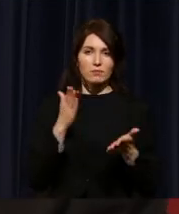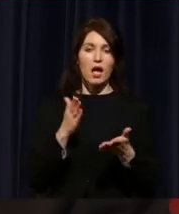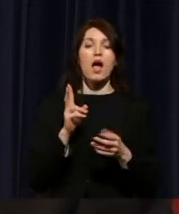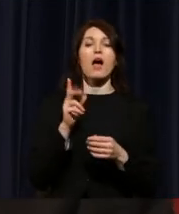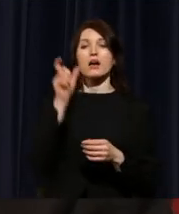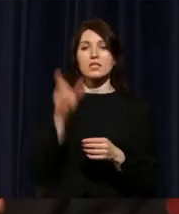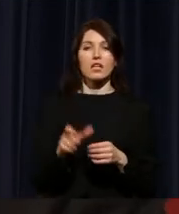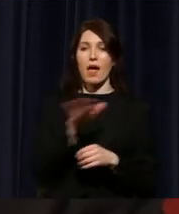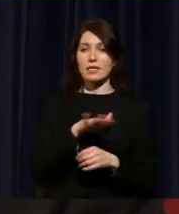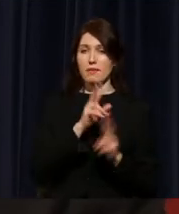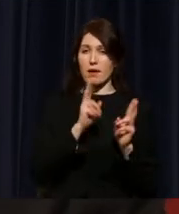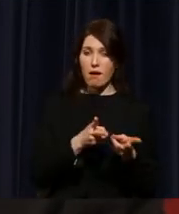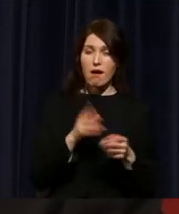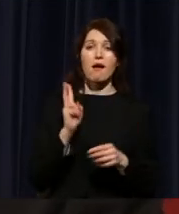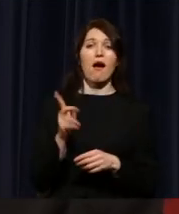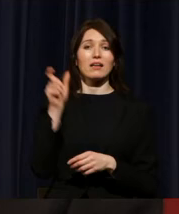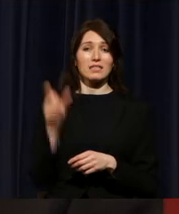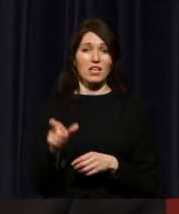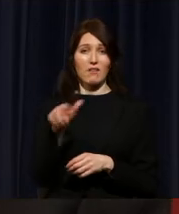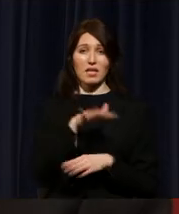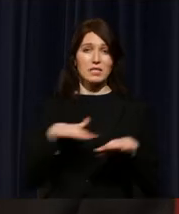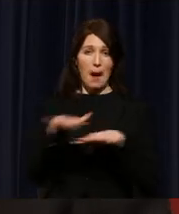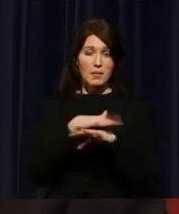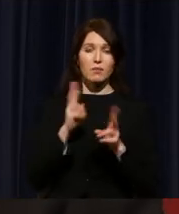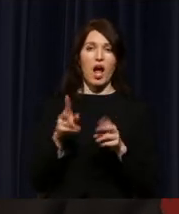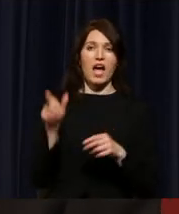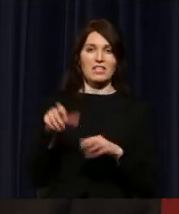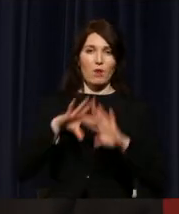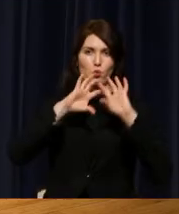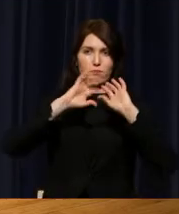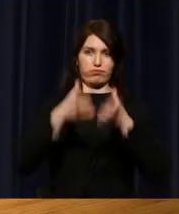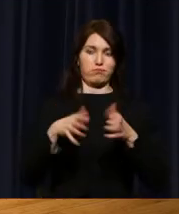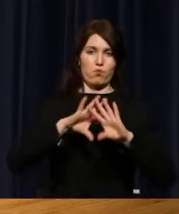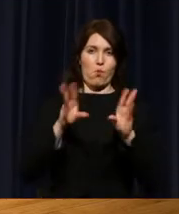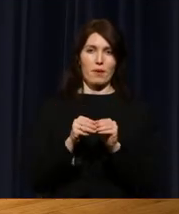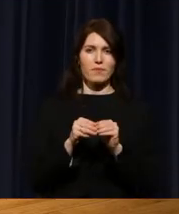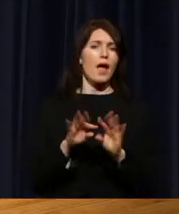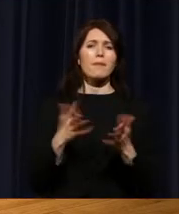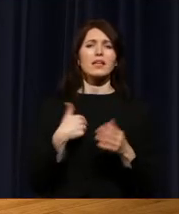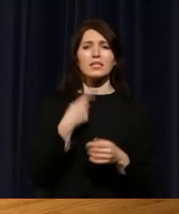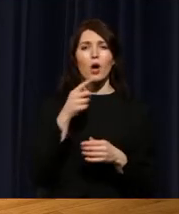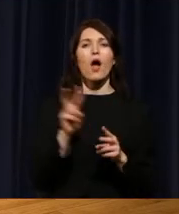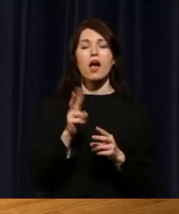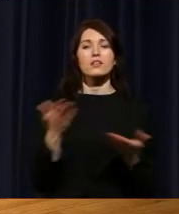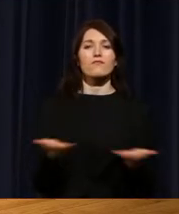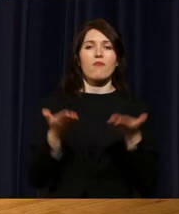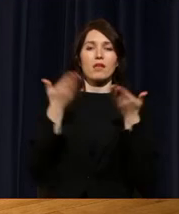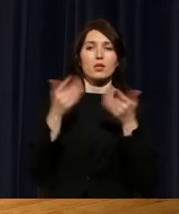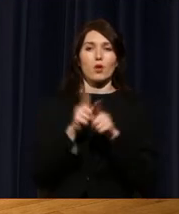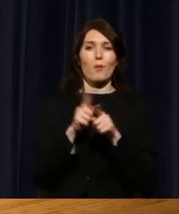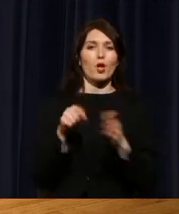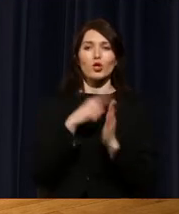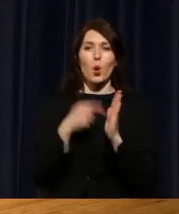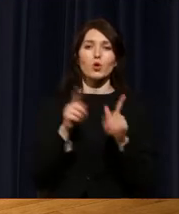ģimenē, cilvēks sabiedrībā un sabiedrība kopumā. Tas ir skaidrs, jā, es tikai domāju, nu, kas ir tas stimuls, vai vispār, un to pat tūlīt